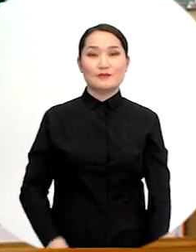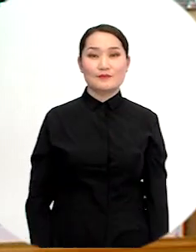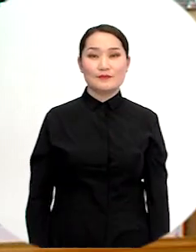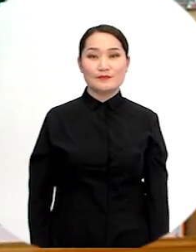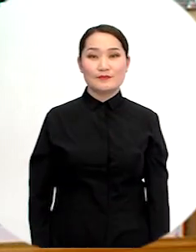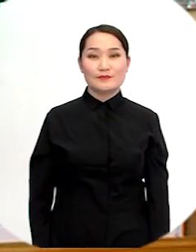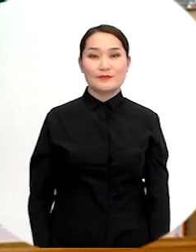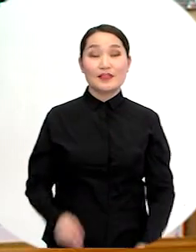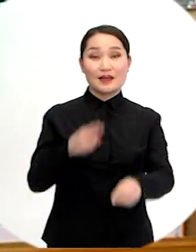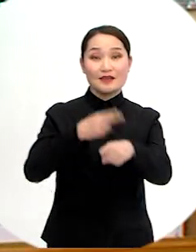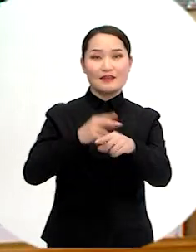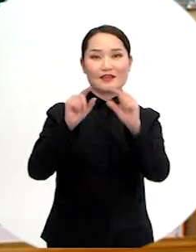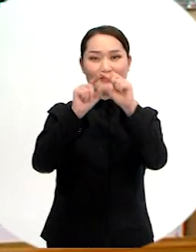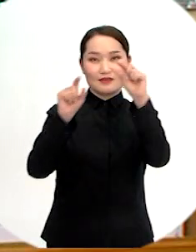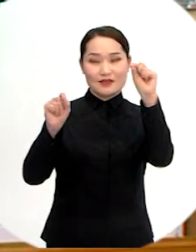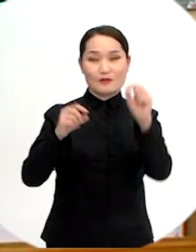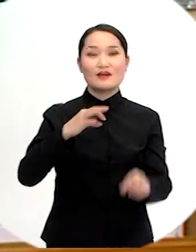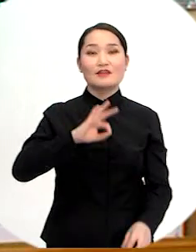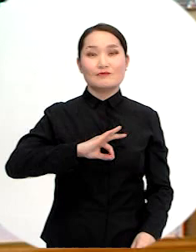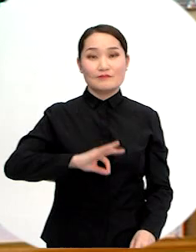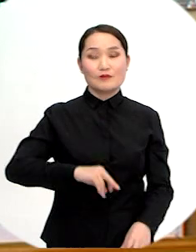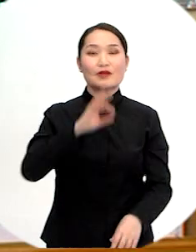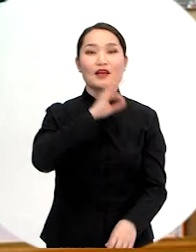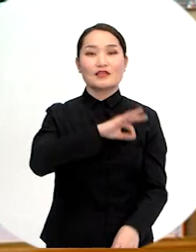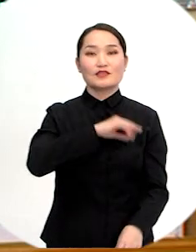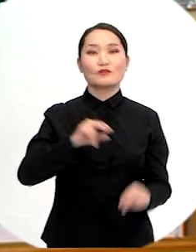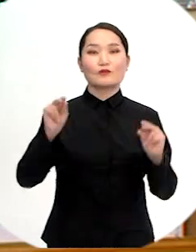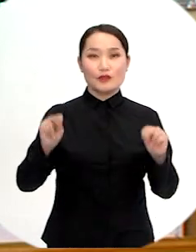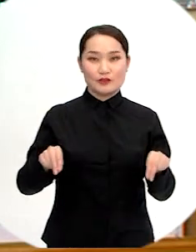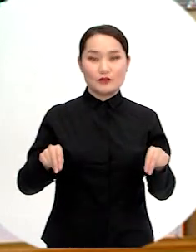савхан, мөн товч ашиглаж болно.